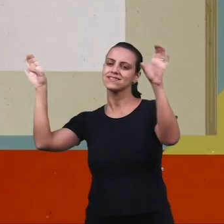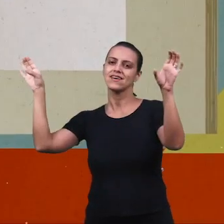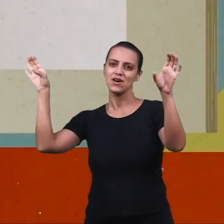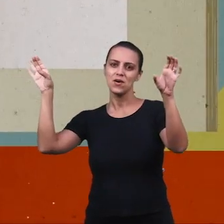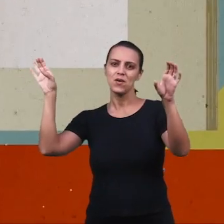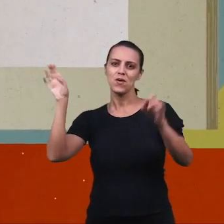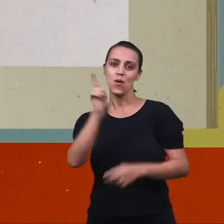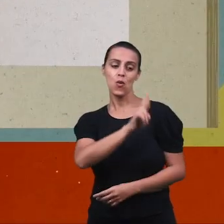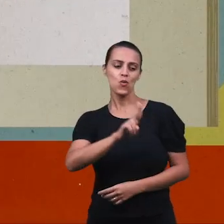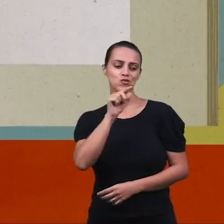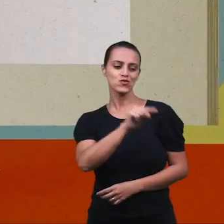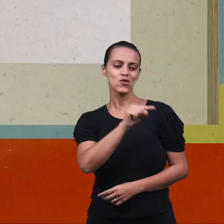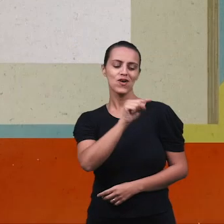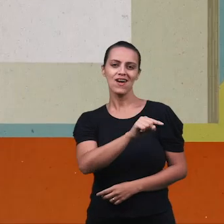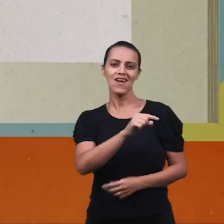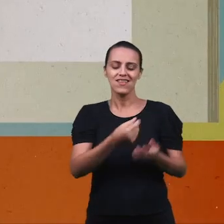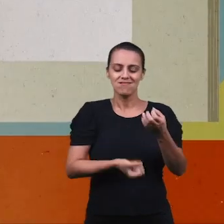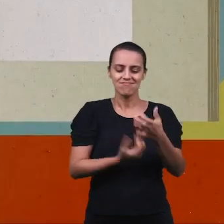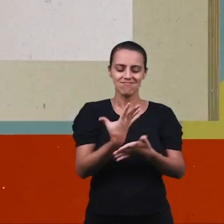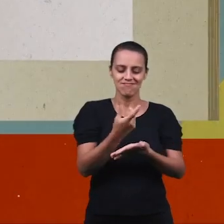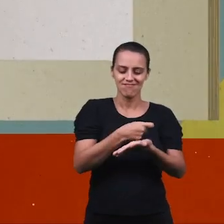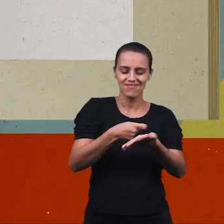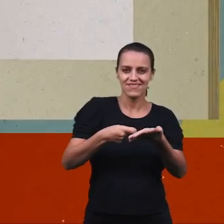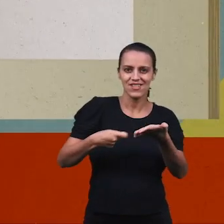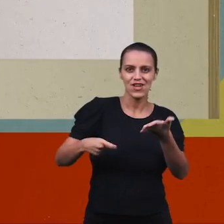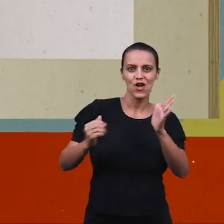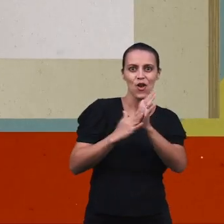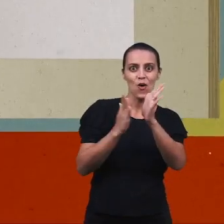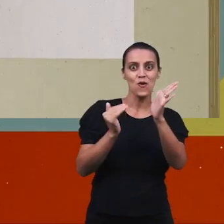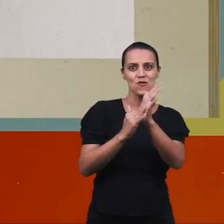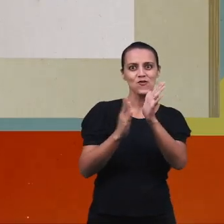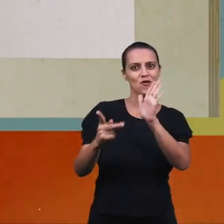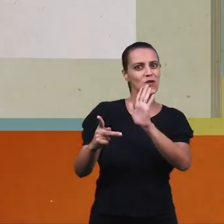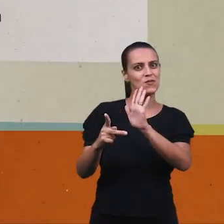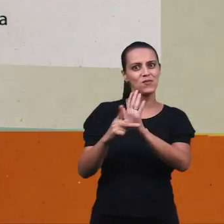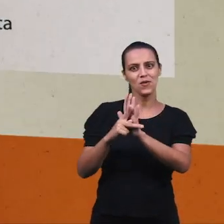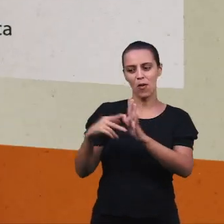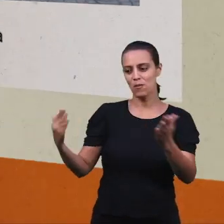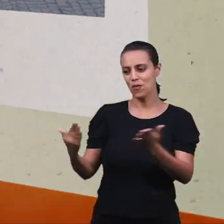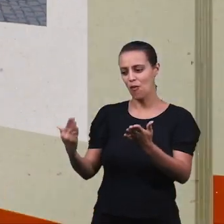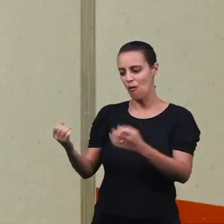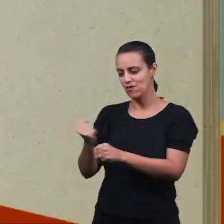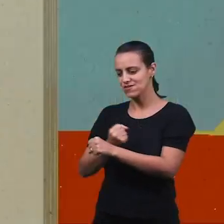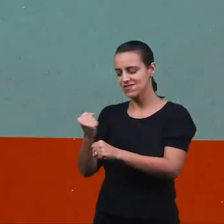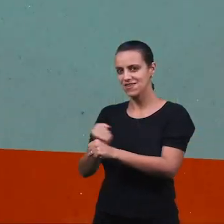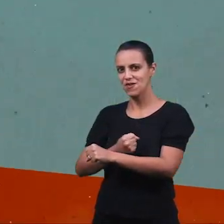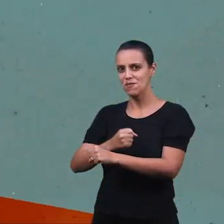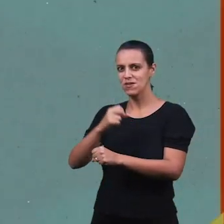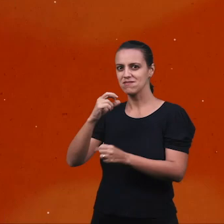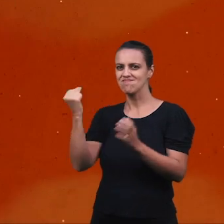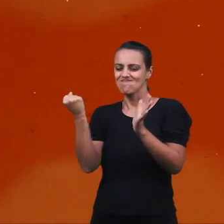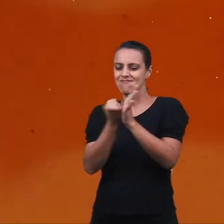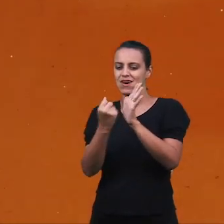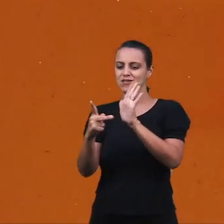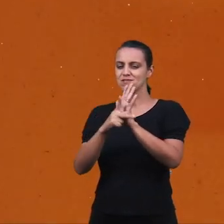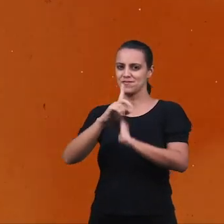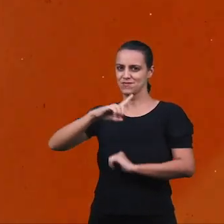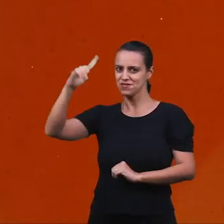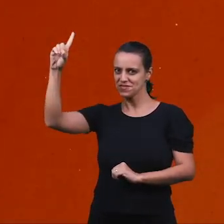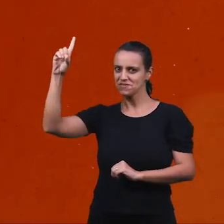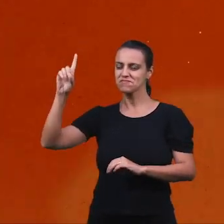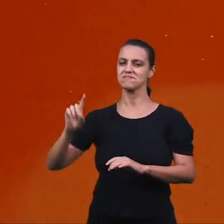en utilisant pour composer la prophétie ce qui serait donné à l'œuvre comme un don de Dieu.